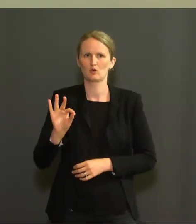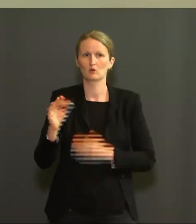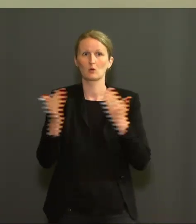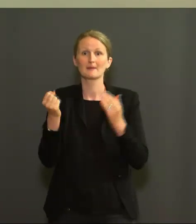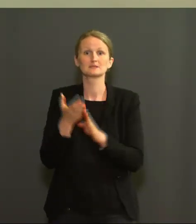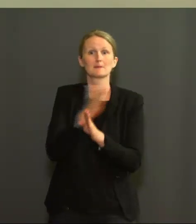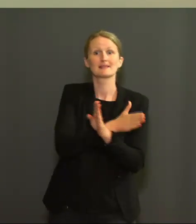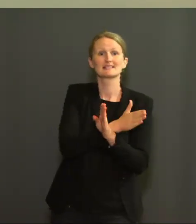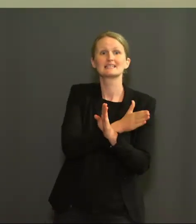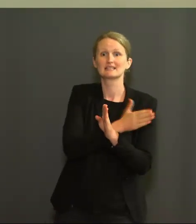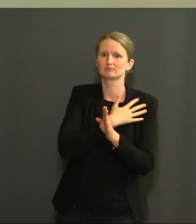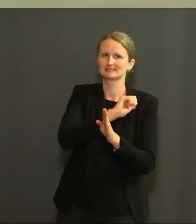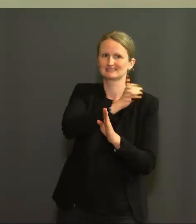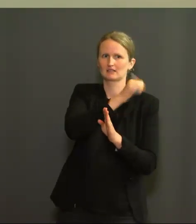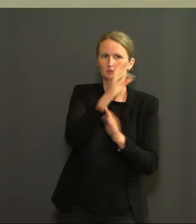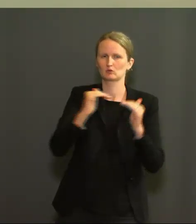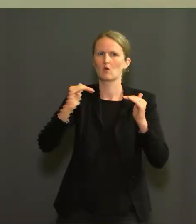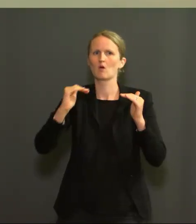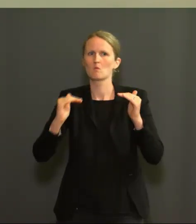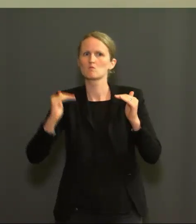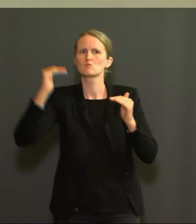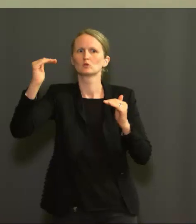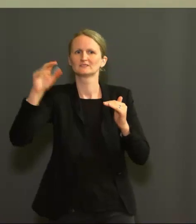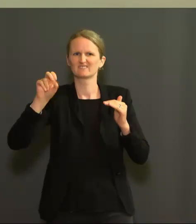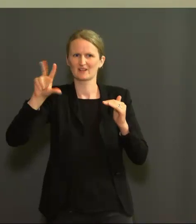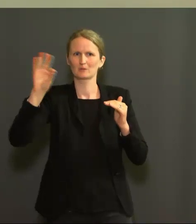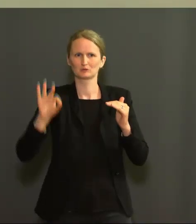lui qui prend le pas sur le variant alpha.